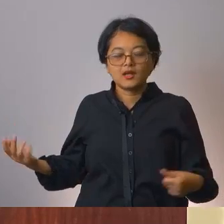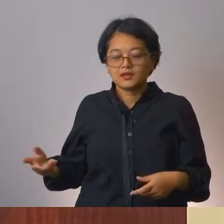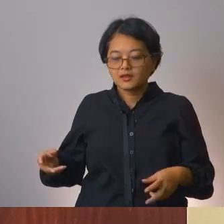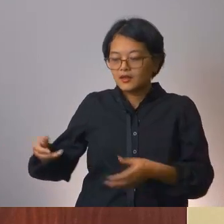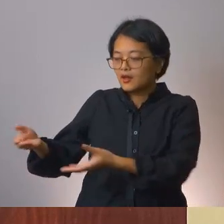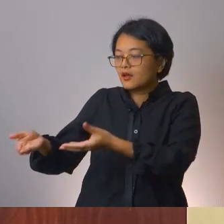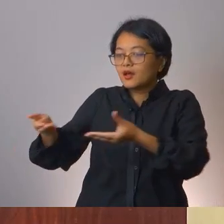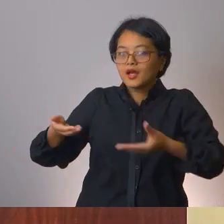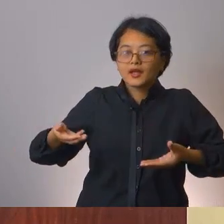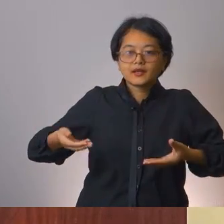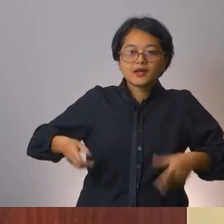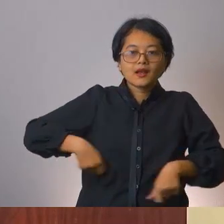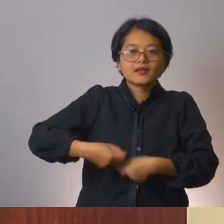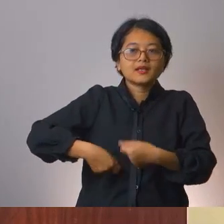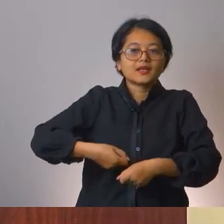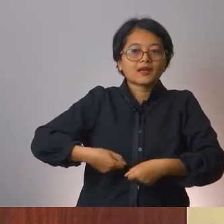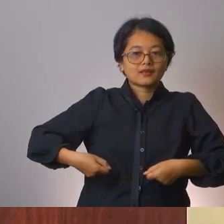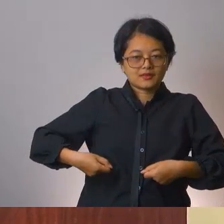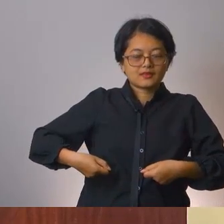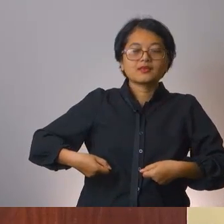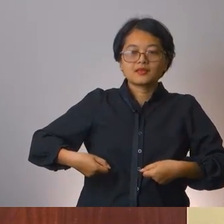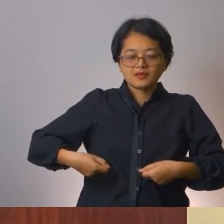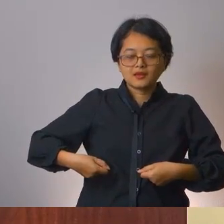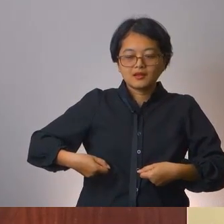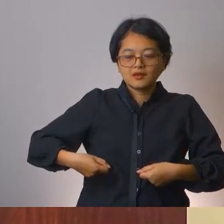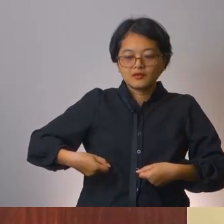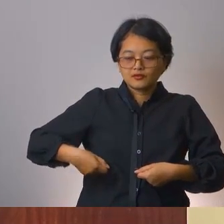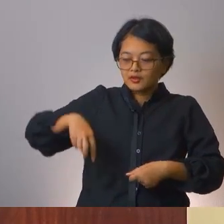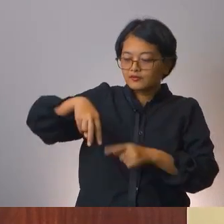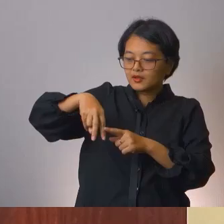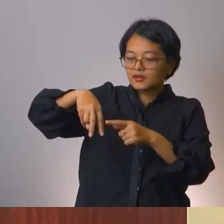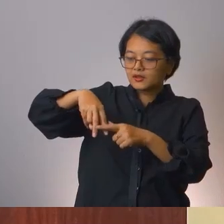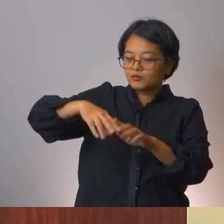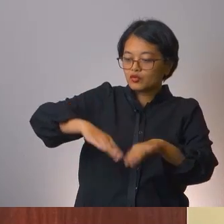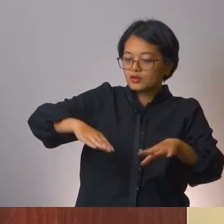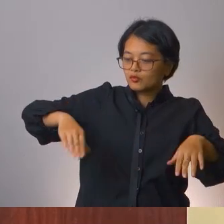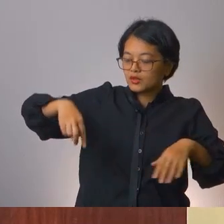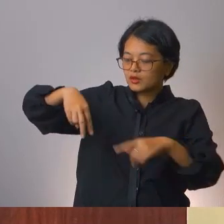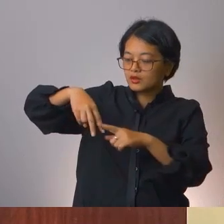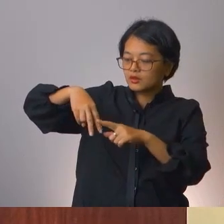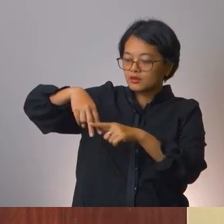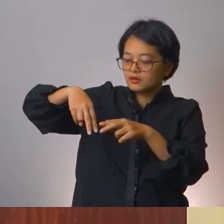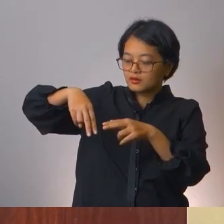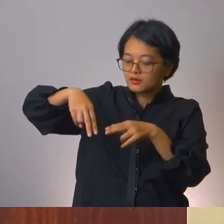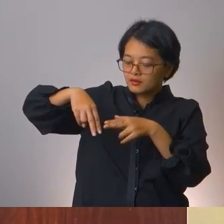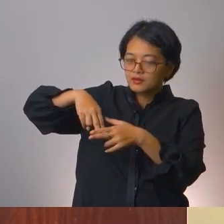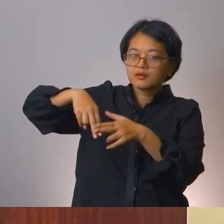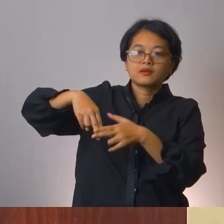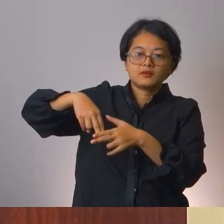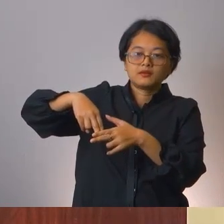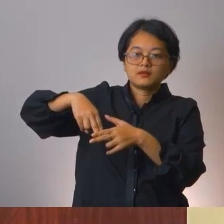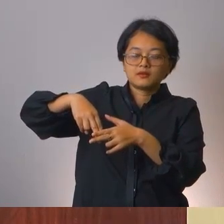mengikatnya pada pinggangnya. Sesudah ia membasuh kaki mereka, ia mengenakan pakaiannya dan kembali ke